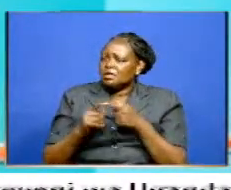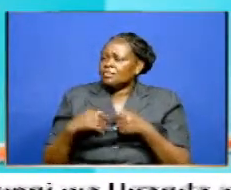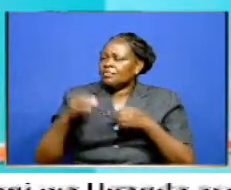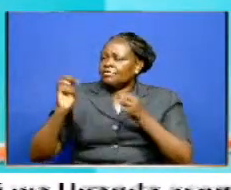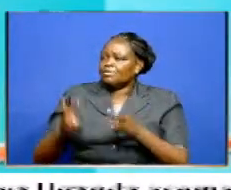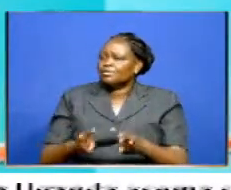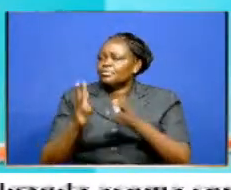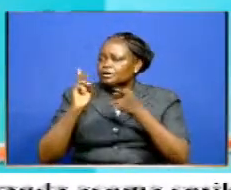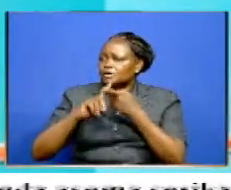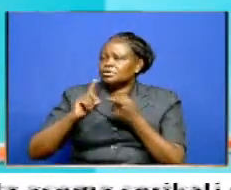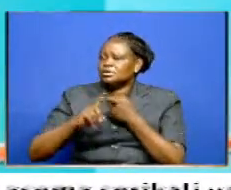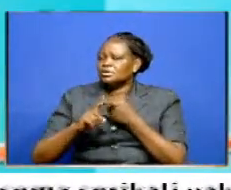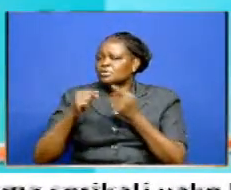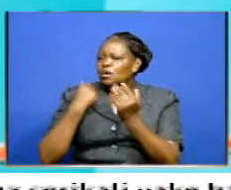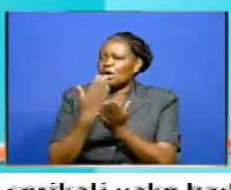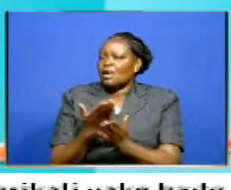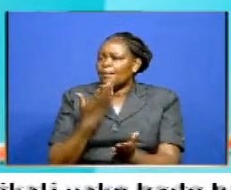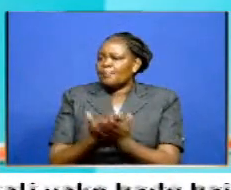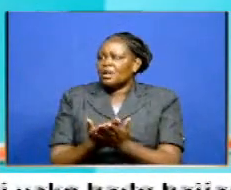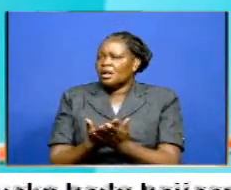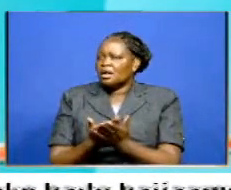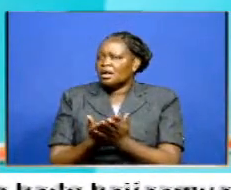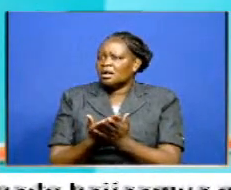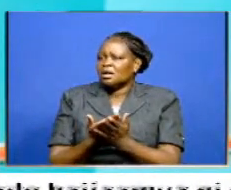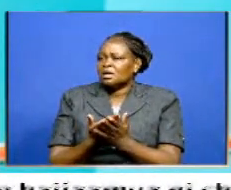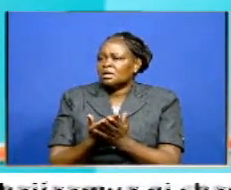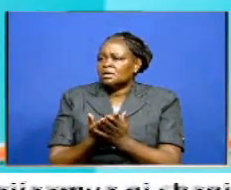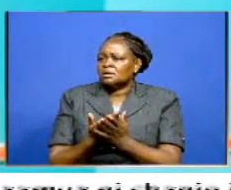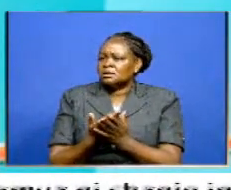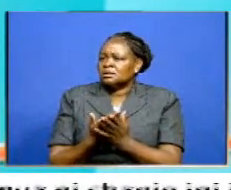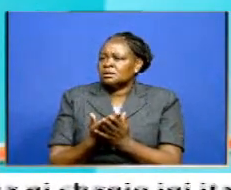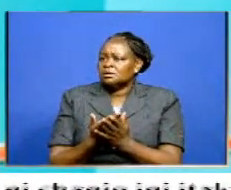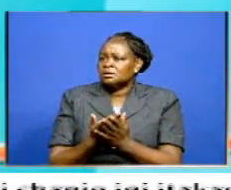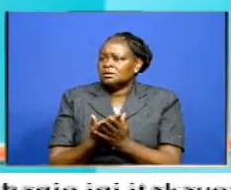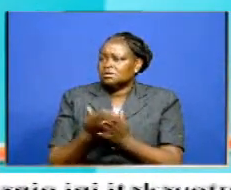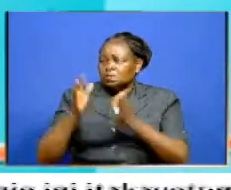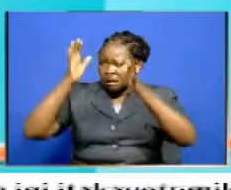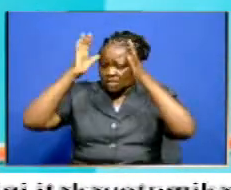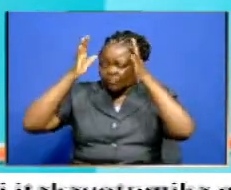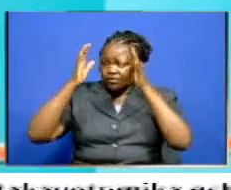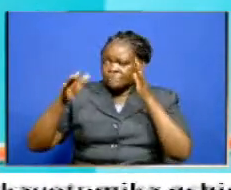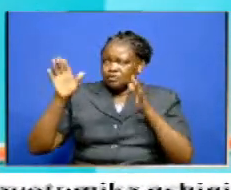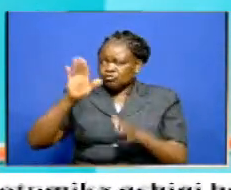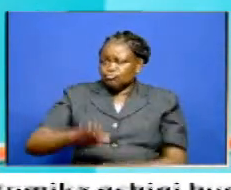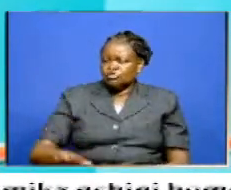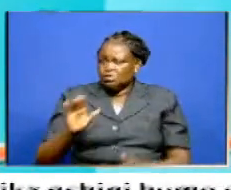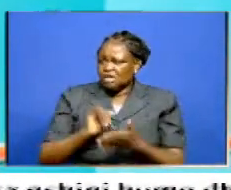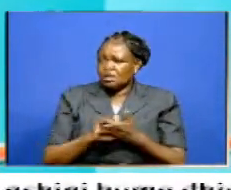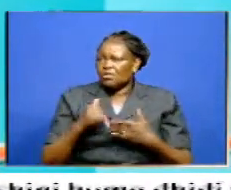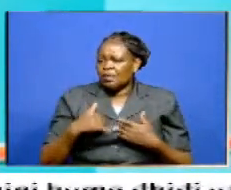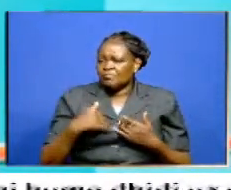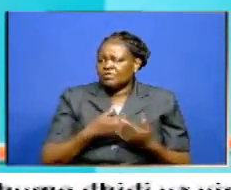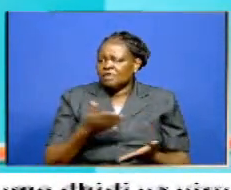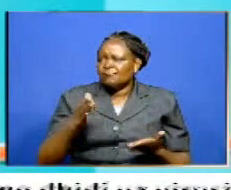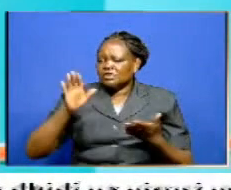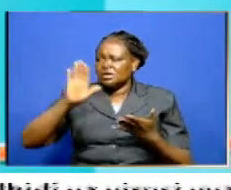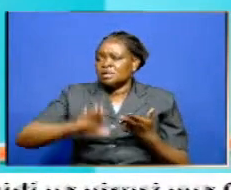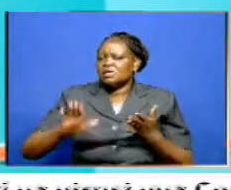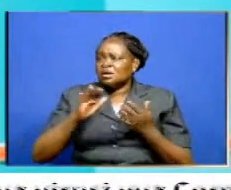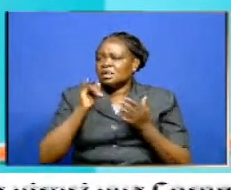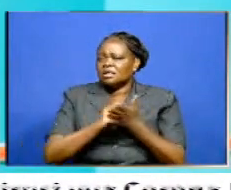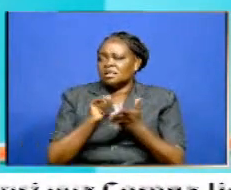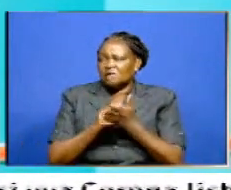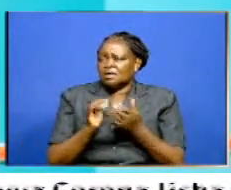ya kuweza ku apply for like kwa ile innovation hubs zenye zinaenda kuwa katika kila ward, ya